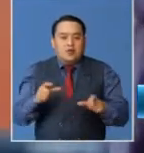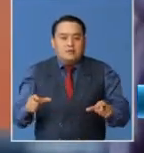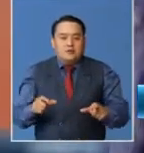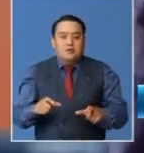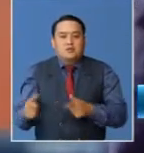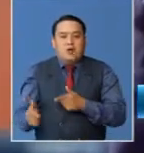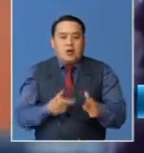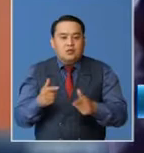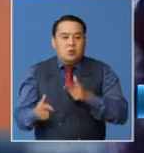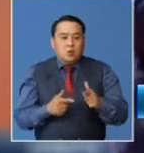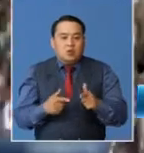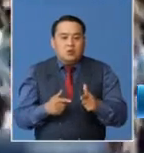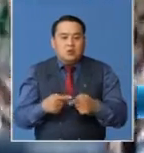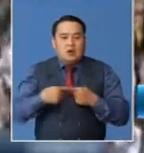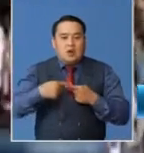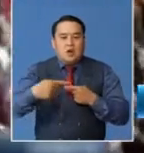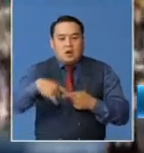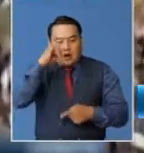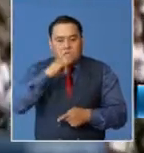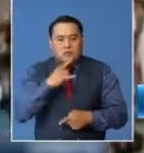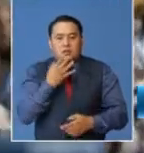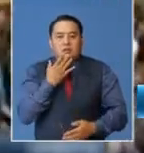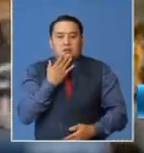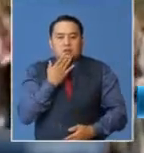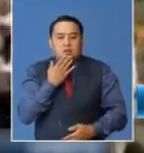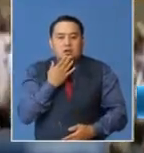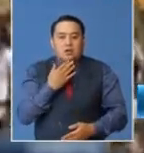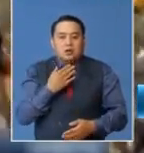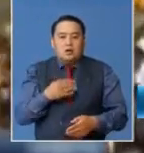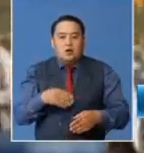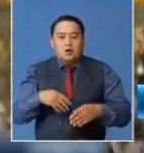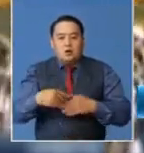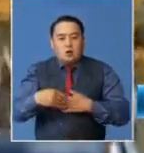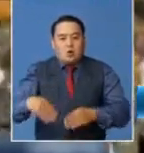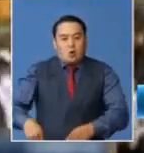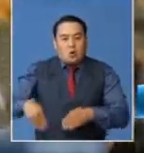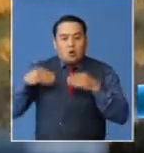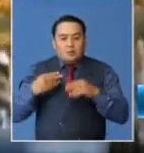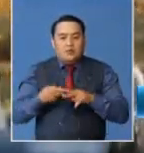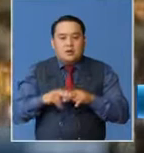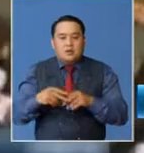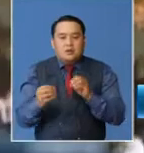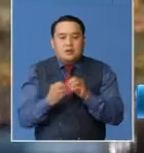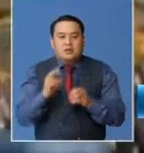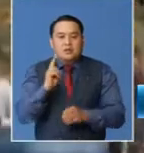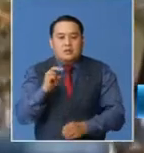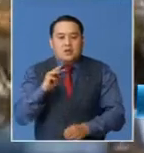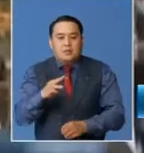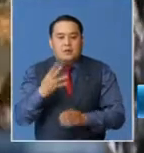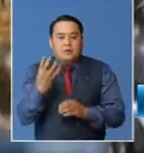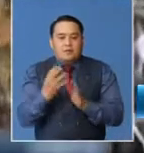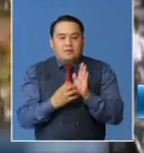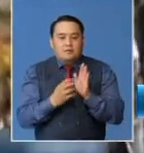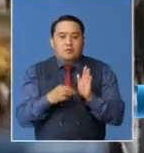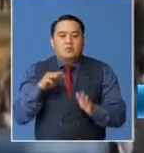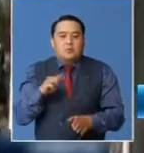в изготовлении самого длинного казахского национального курах-курпе. Длина шедевра составляет 10 километров 900